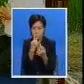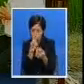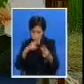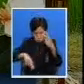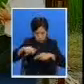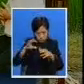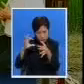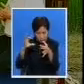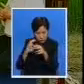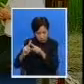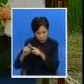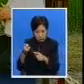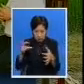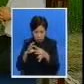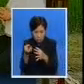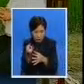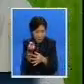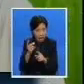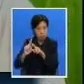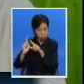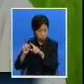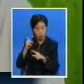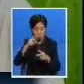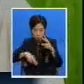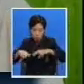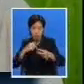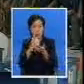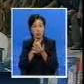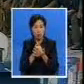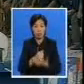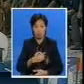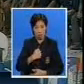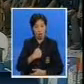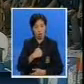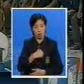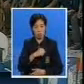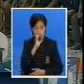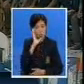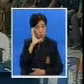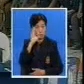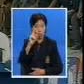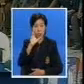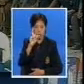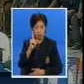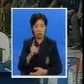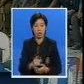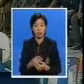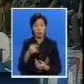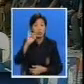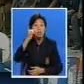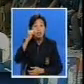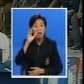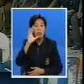ามารถเข้ามามีส่วนร่วมในการรักษาเสถียรภาพได้ด้วยนะครับทีนี้ผมก็บอกเลยนะครับว่าวันพรุ่งนี ้ครับวันจันทร์ วันจันท